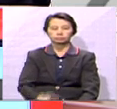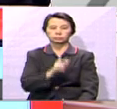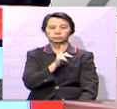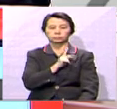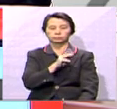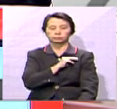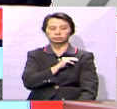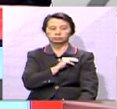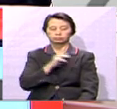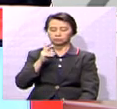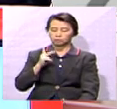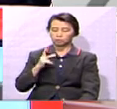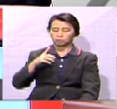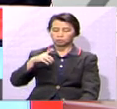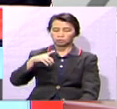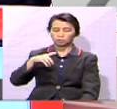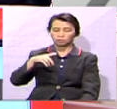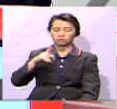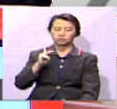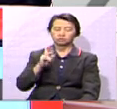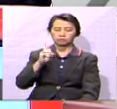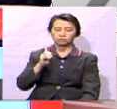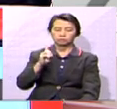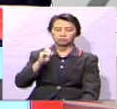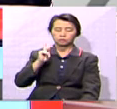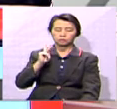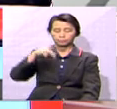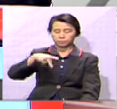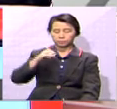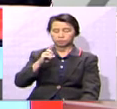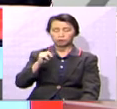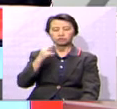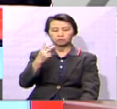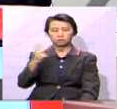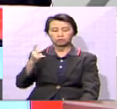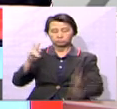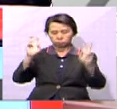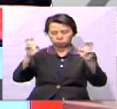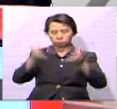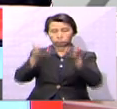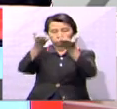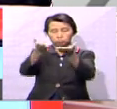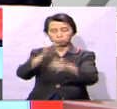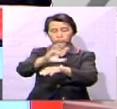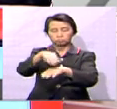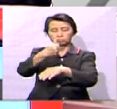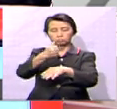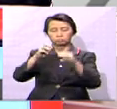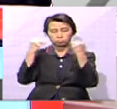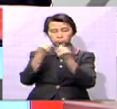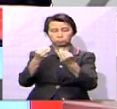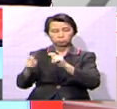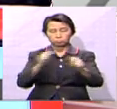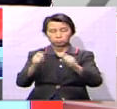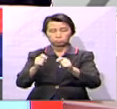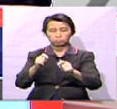Kementerian Perdagangan Dalam Negeri, Koperasi dan Kepenggunaan KPDNKK akan membawa usul penubuhan Majlis Tindakan Sara Hidup